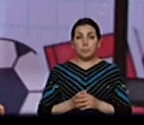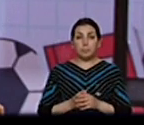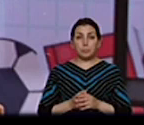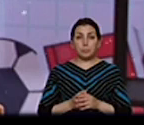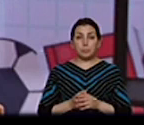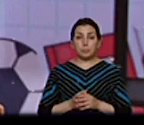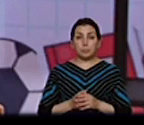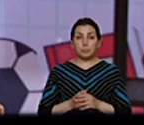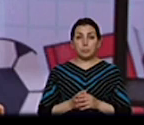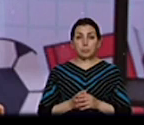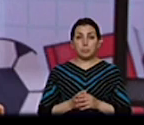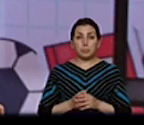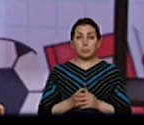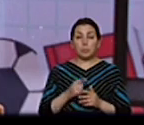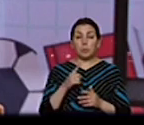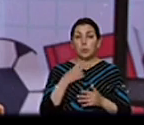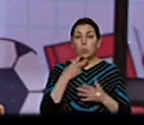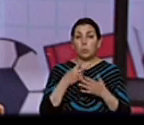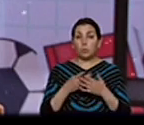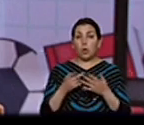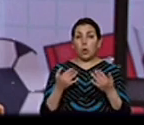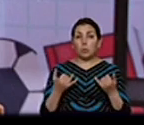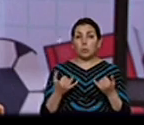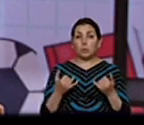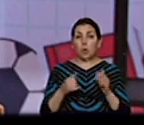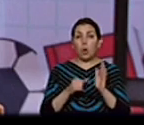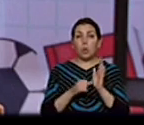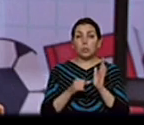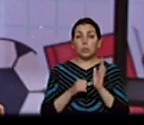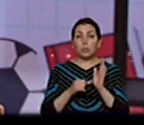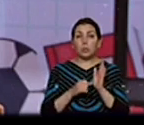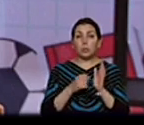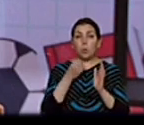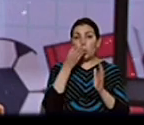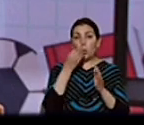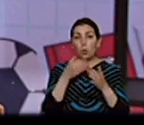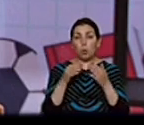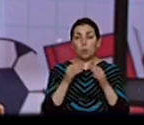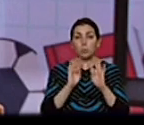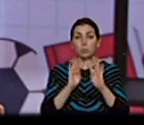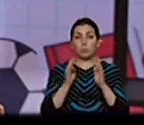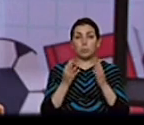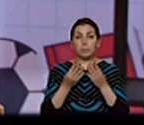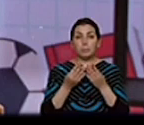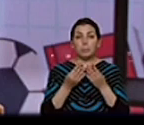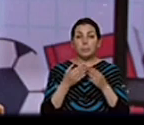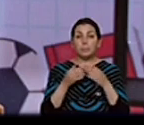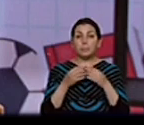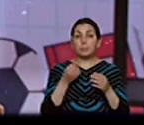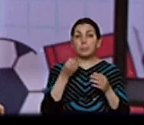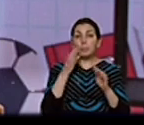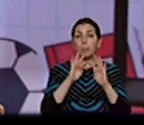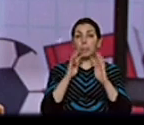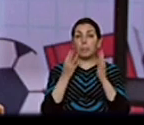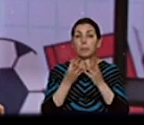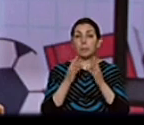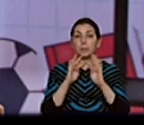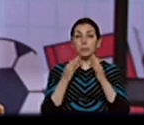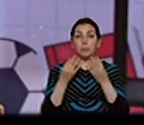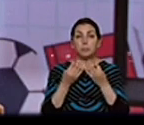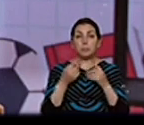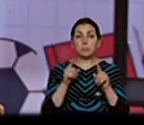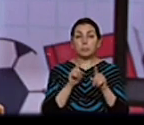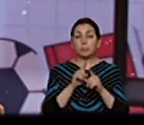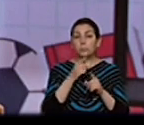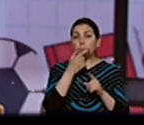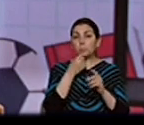ko'rib turibsiz, hozircha 6-chi gul qog'ozini o'rayapman. Gul qog'ozlarini qancha ko'p o'rasangiz, sizning atirgulingiz shuncha ko'p